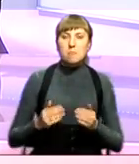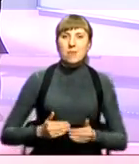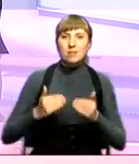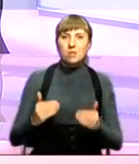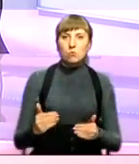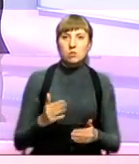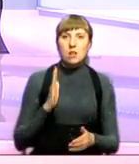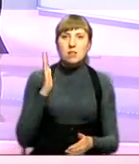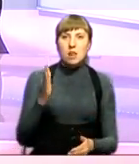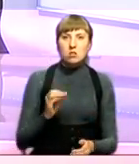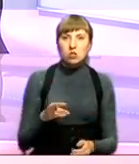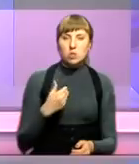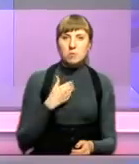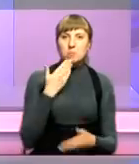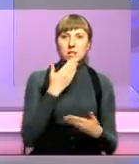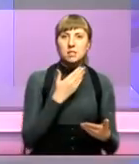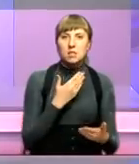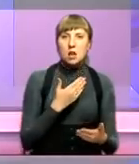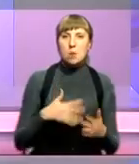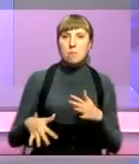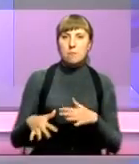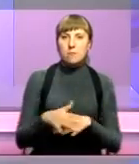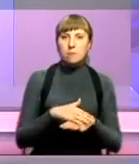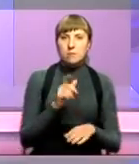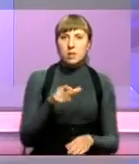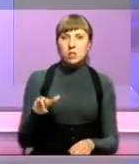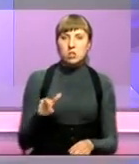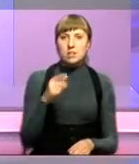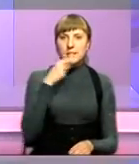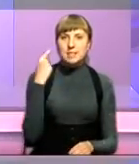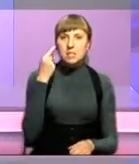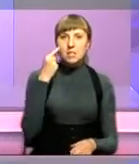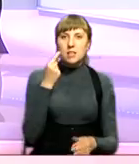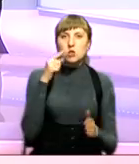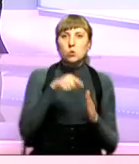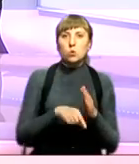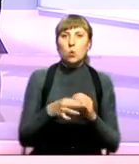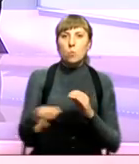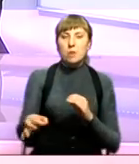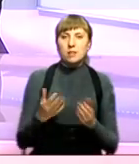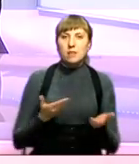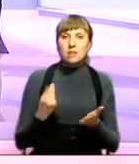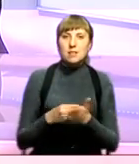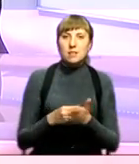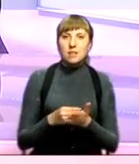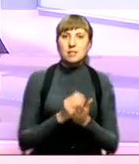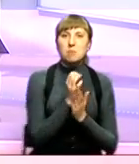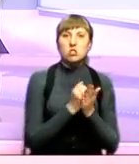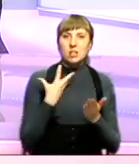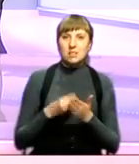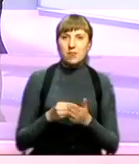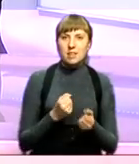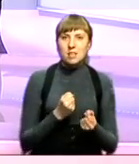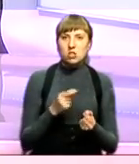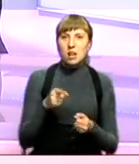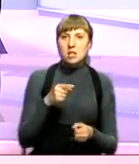дальше, чем мы. Спросите большинство граждан России, особенно из глубинки, в каких деньгах они сбережения свои держат. Они